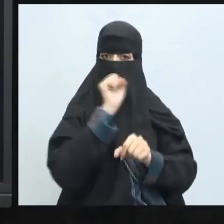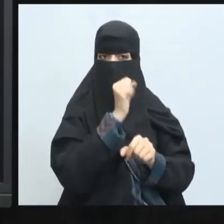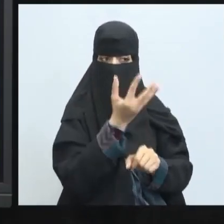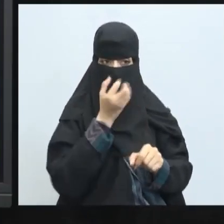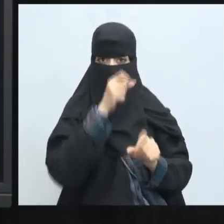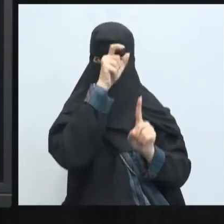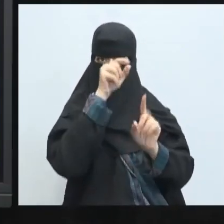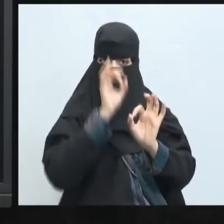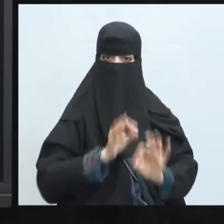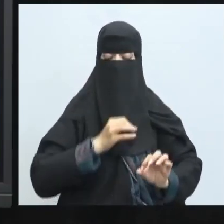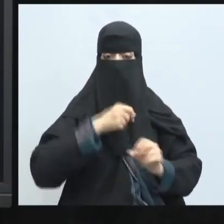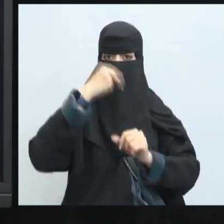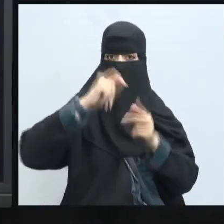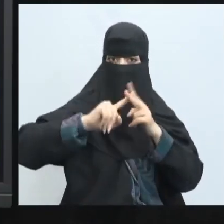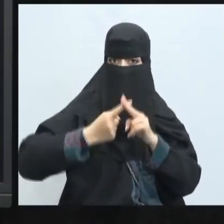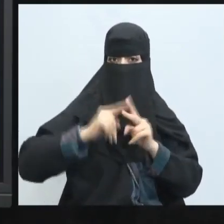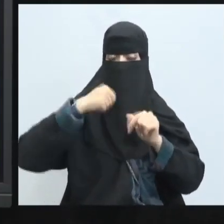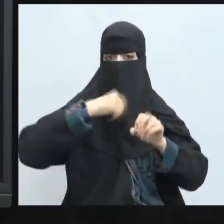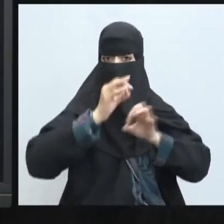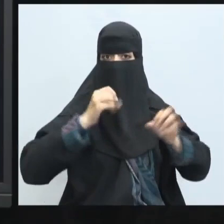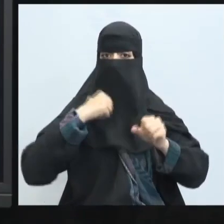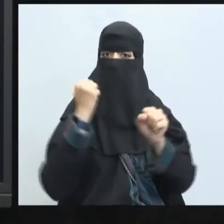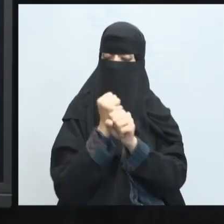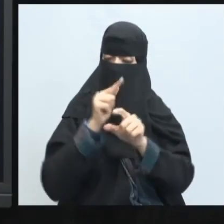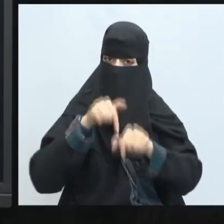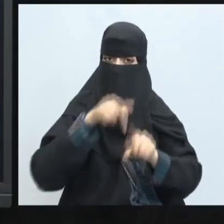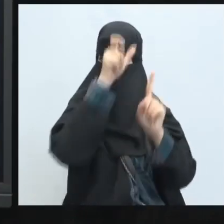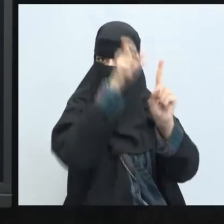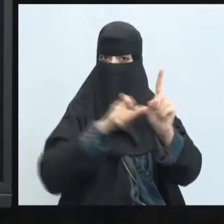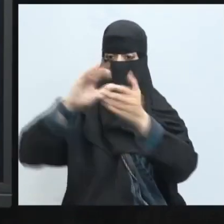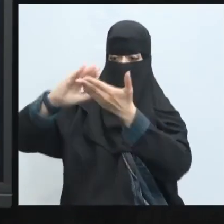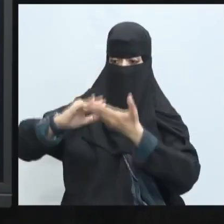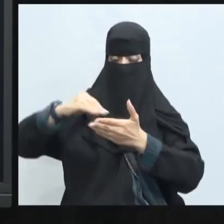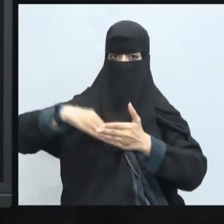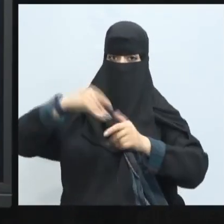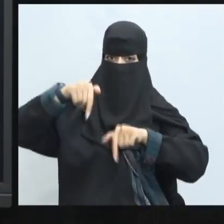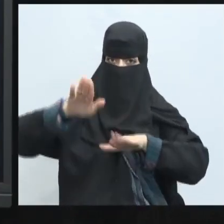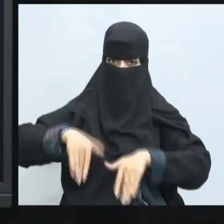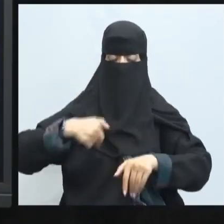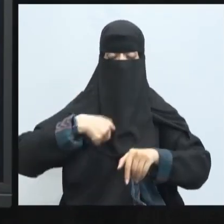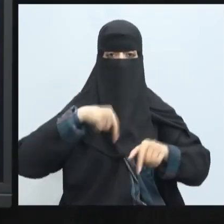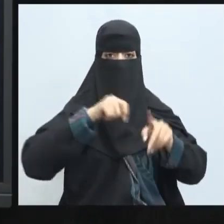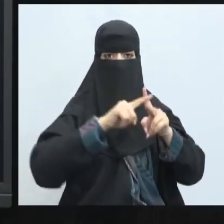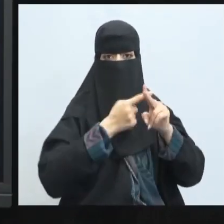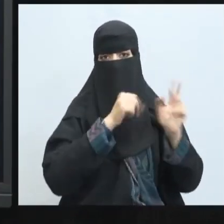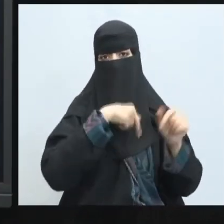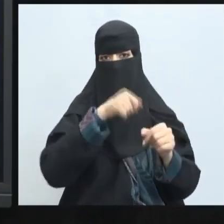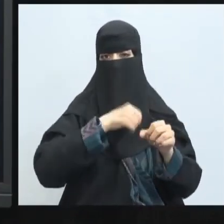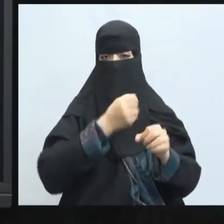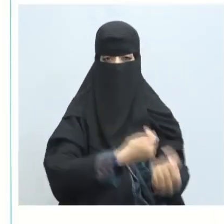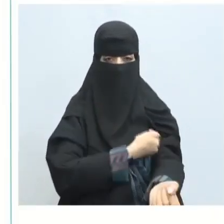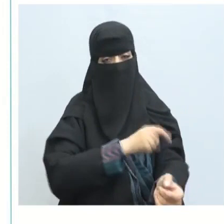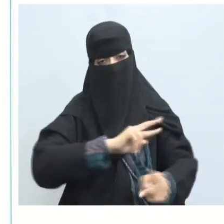نحتاج الى شخص فني متخصص بالهندسه وبالتالي يعمل كسكرتير فني في الهندسه او في الامور الطبيه